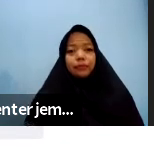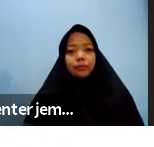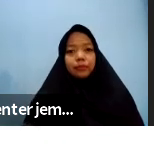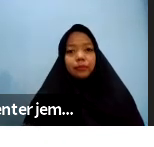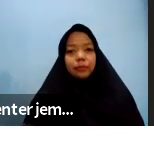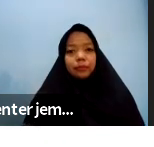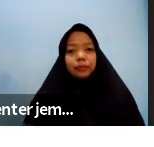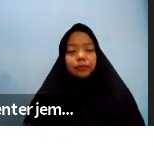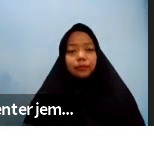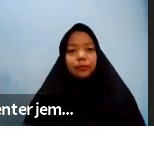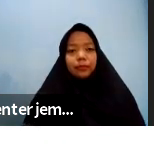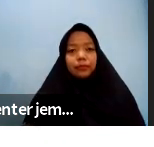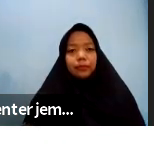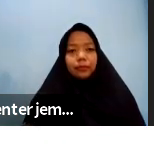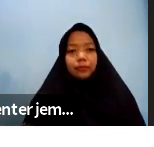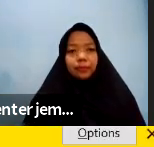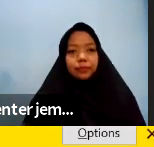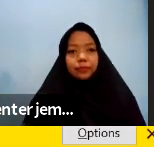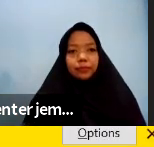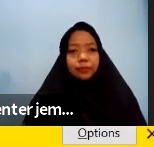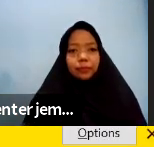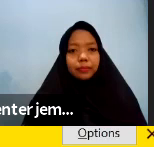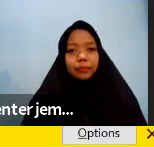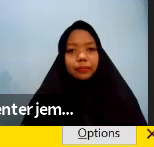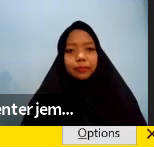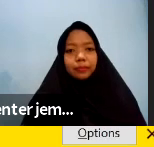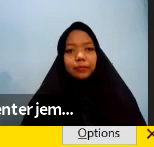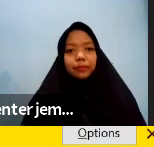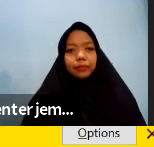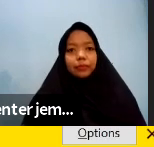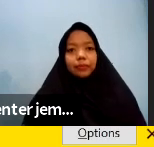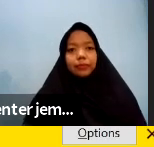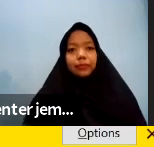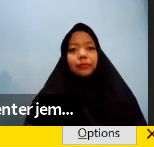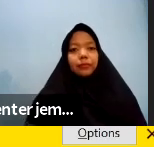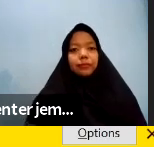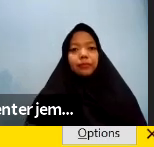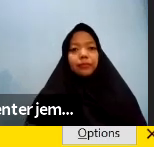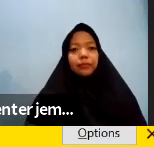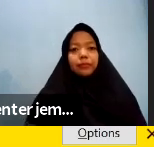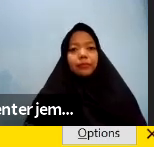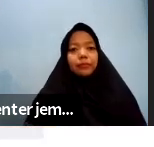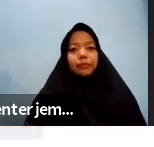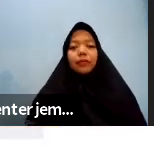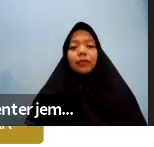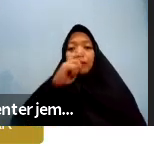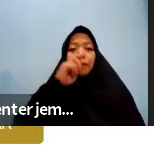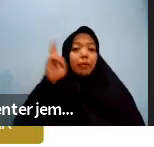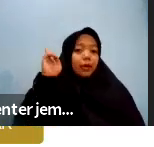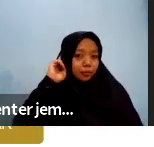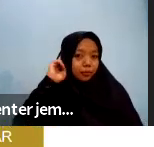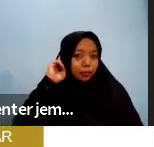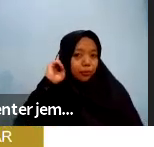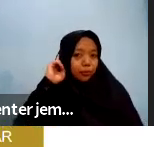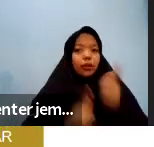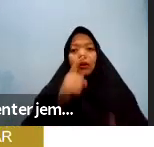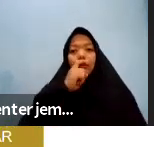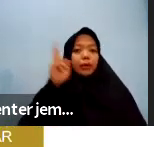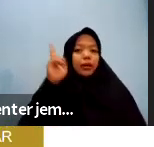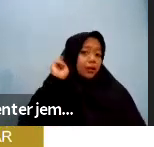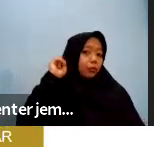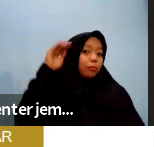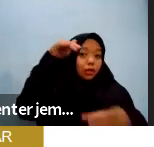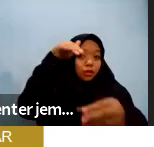ini Saya khawatir eh Nah bapak-ibu kalau nanti bapak ibu masuk